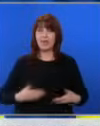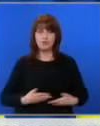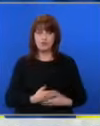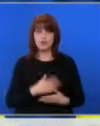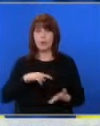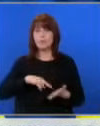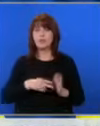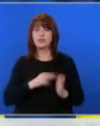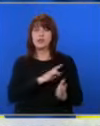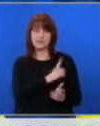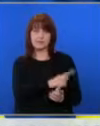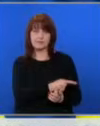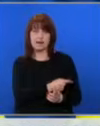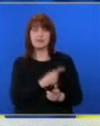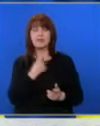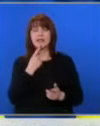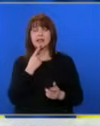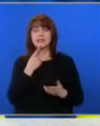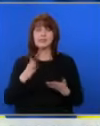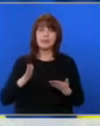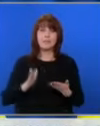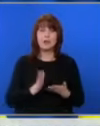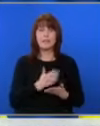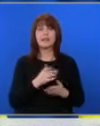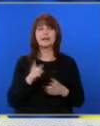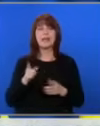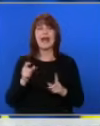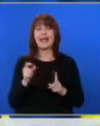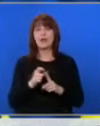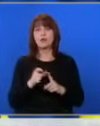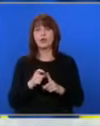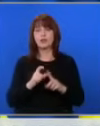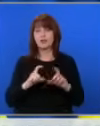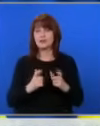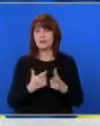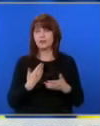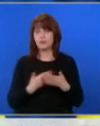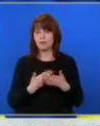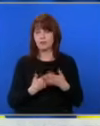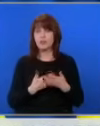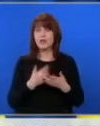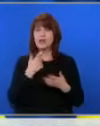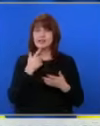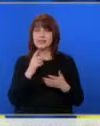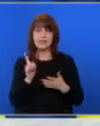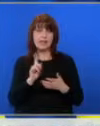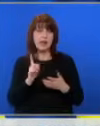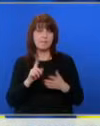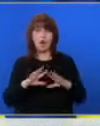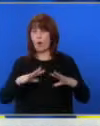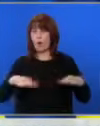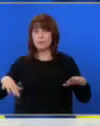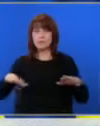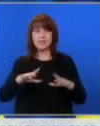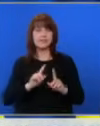смелост, за да извадим регулаторите от кланово-семейните отношения, така че да регулират обществените отношения, а да не